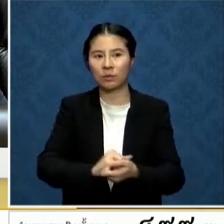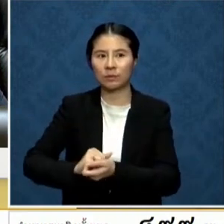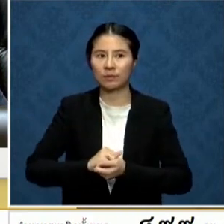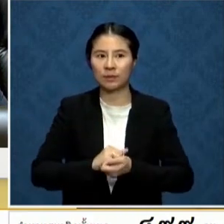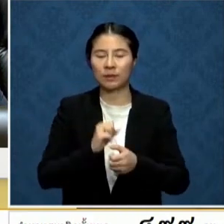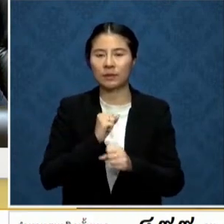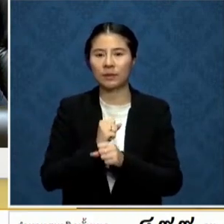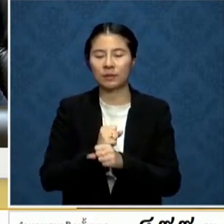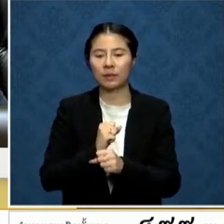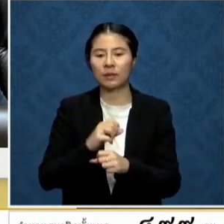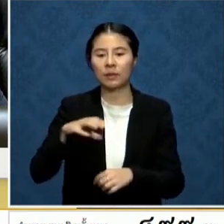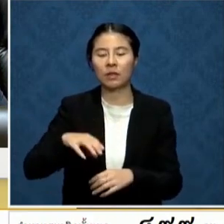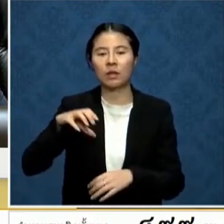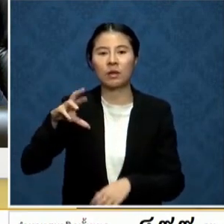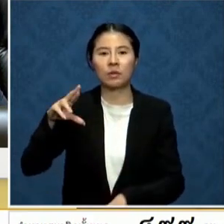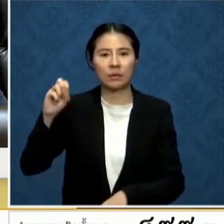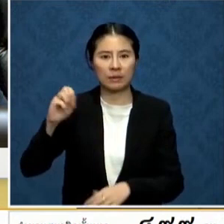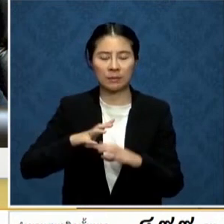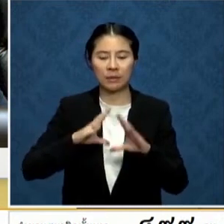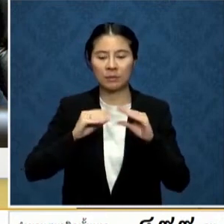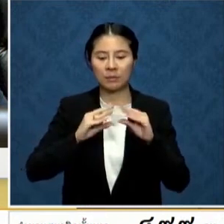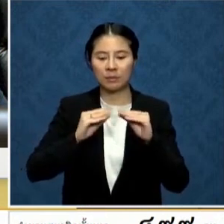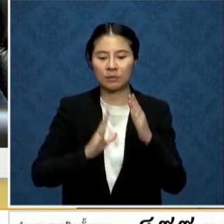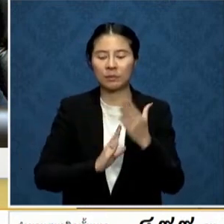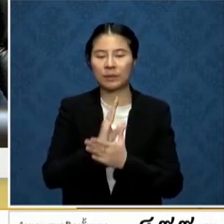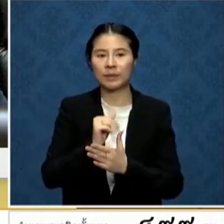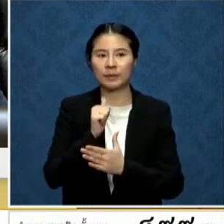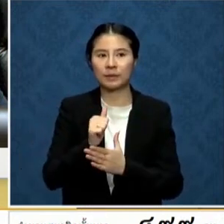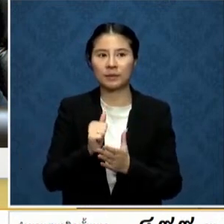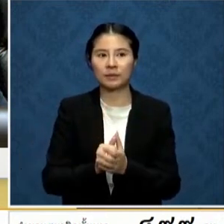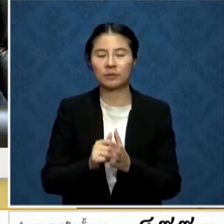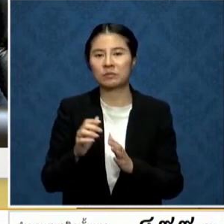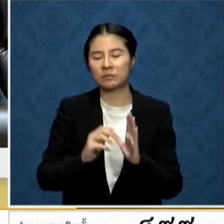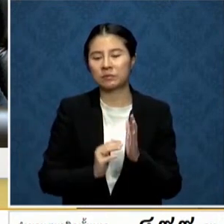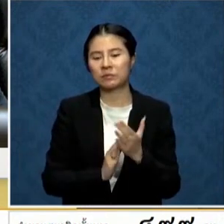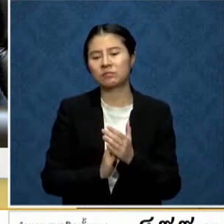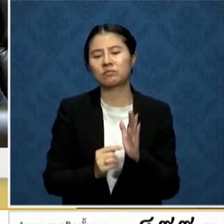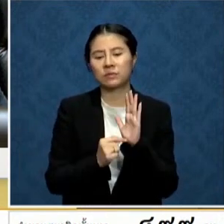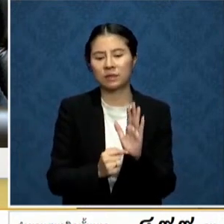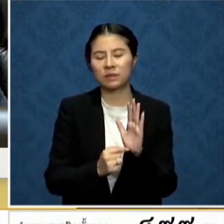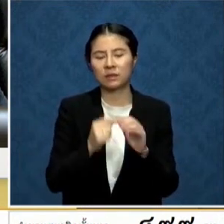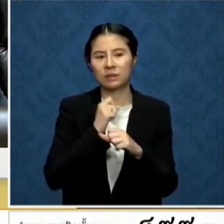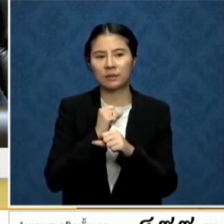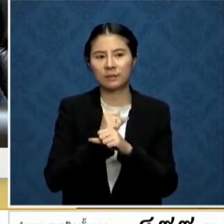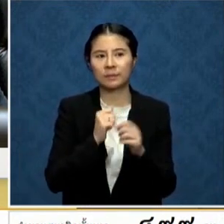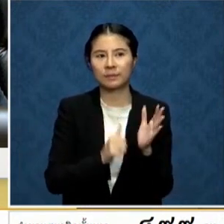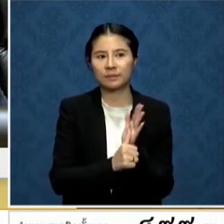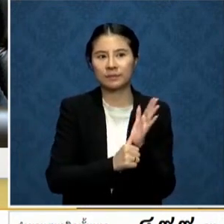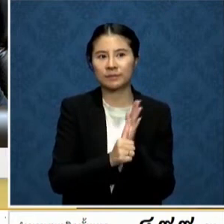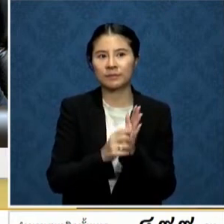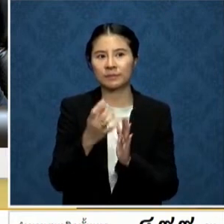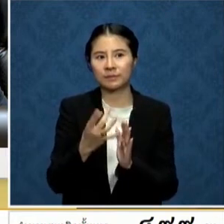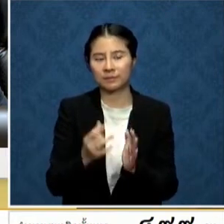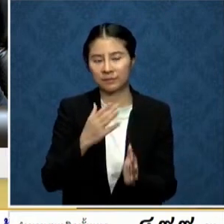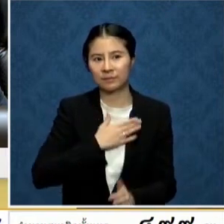ประสิทธิภาพมากขึ้นผ่านเรื่องต่างๆได้อย่างรวดเร็วขึ้นผมได้ยินตลอดเวลาที่มีการเสนออะไรออกไปว่าจะต้องปรับนั่นปรับนี่คำถาม